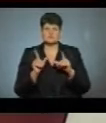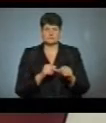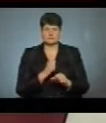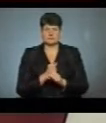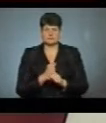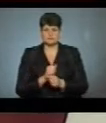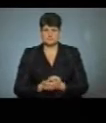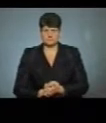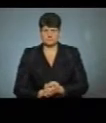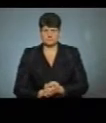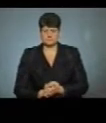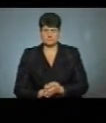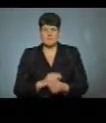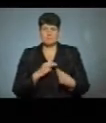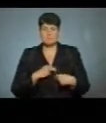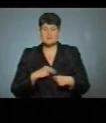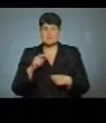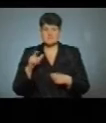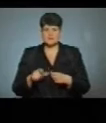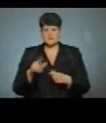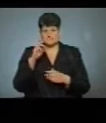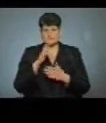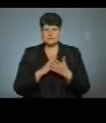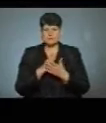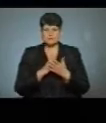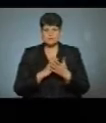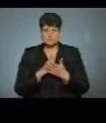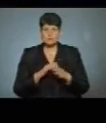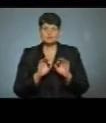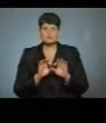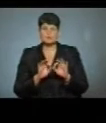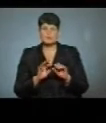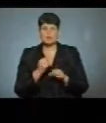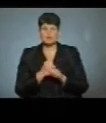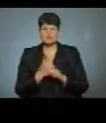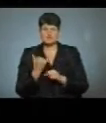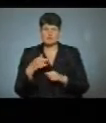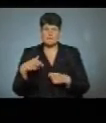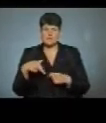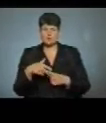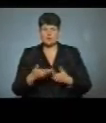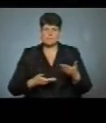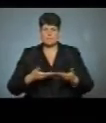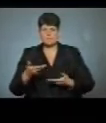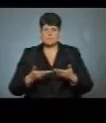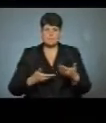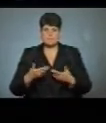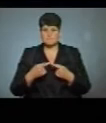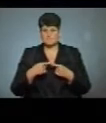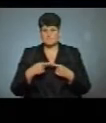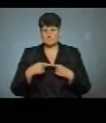роботу. Працівник комунальної служби Олексій Цветінович розповів, на роботу сьогодні прийшов пішки. Відомо чоловікові